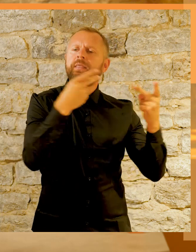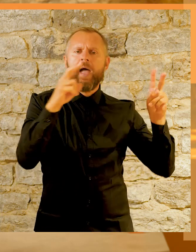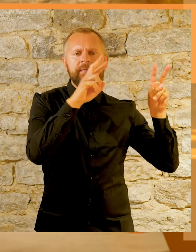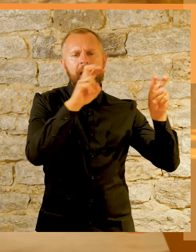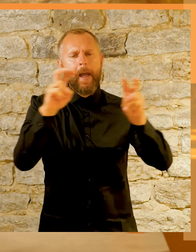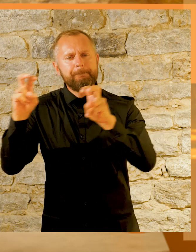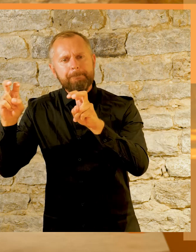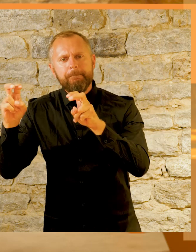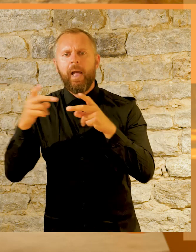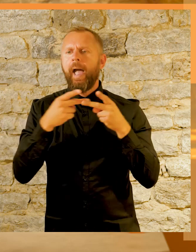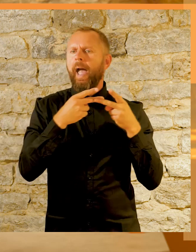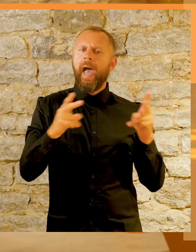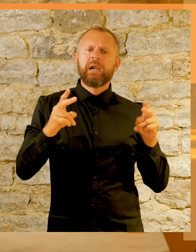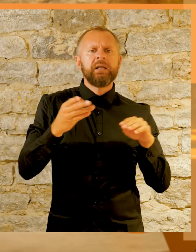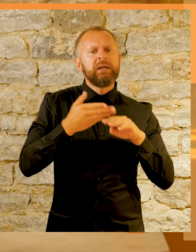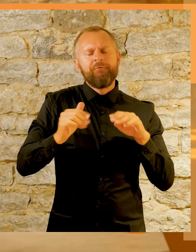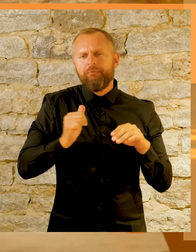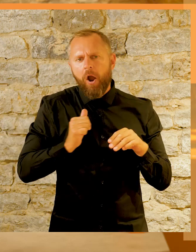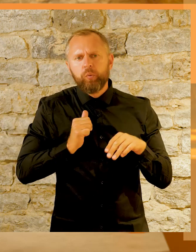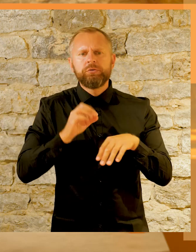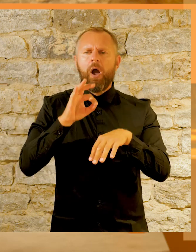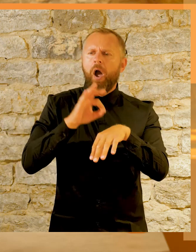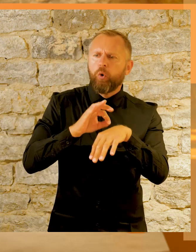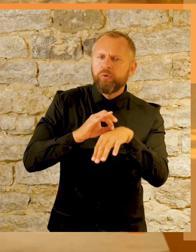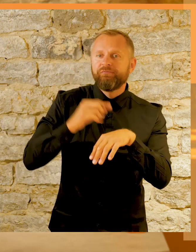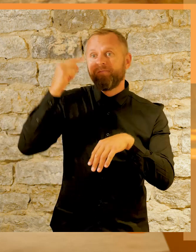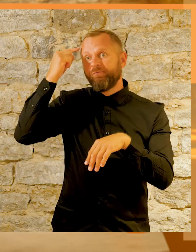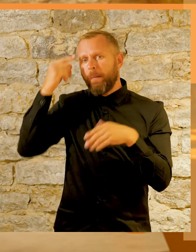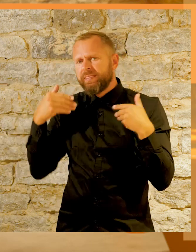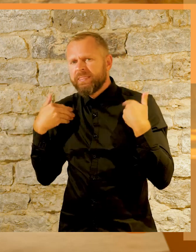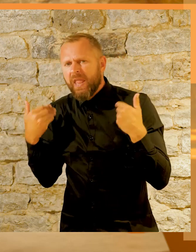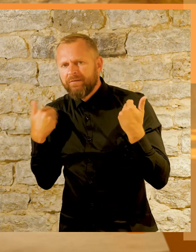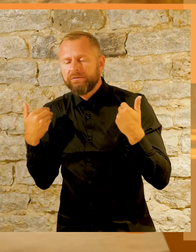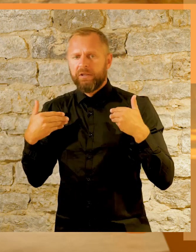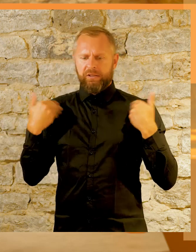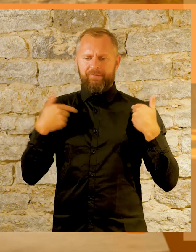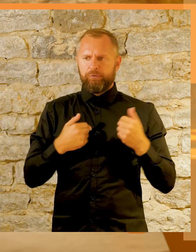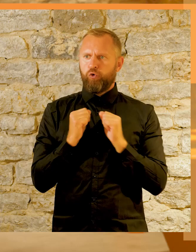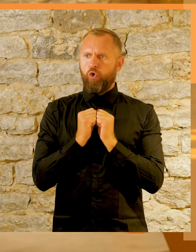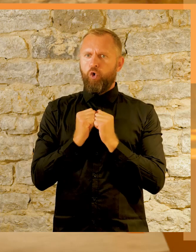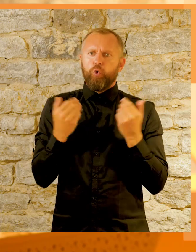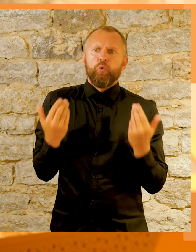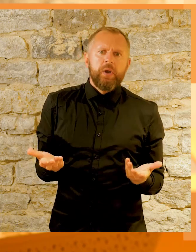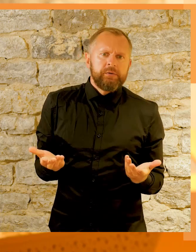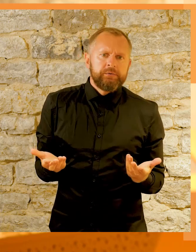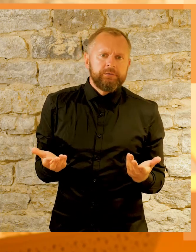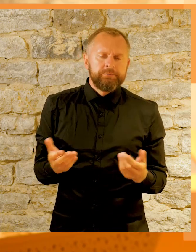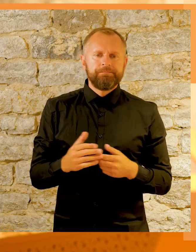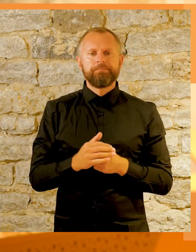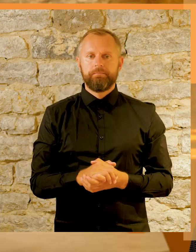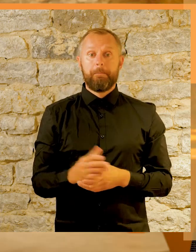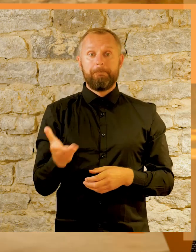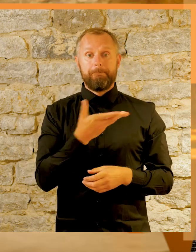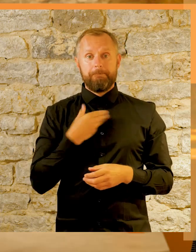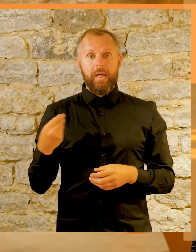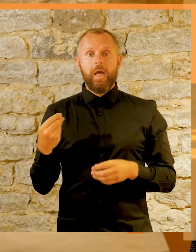haigused, vaimne tervis või hoopiski, kuidas ennast tervena hoida. Kuidas meie